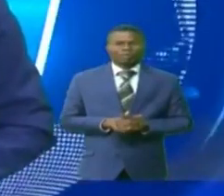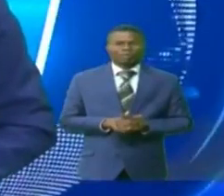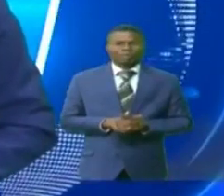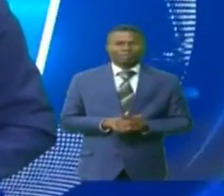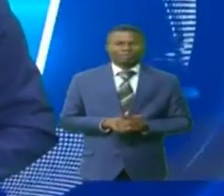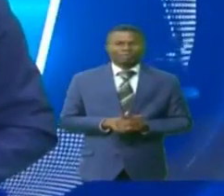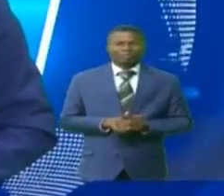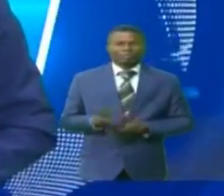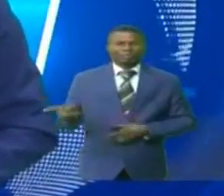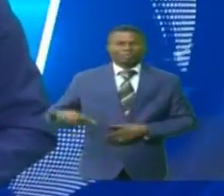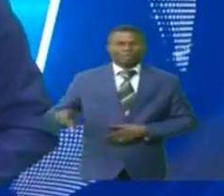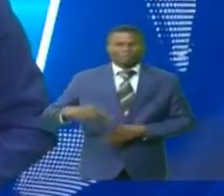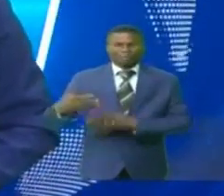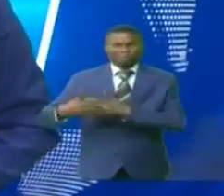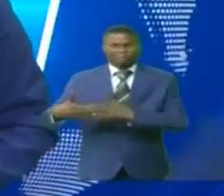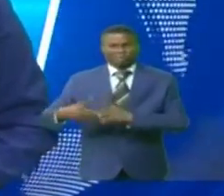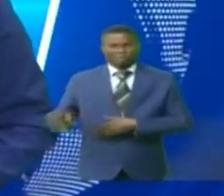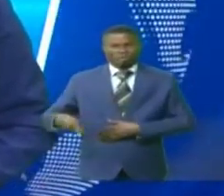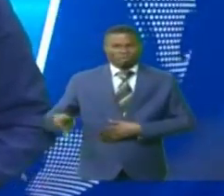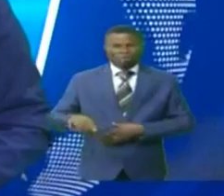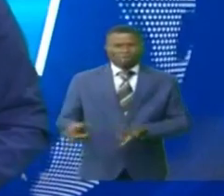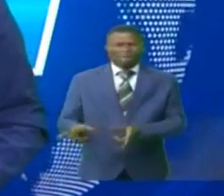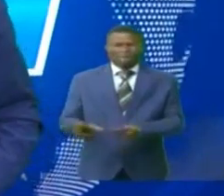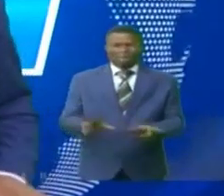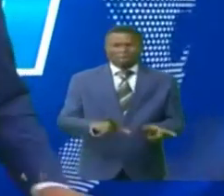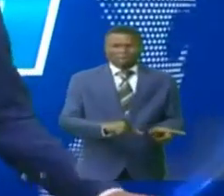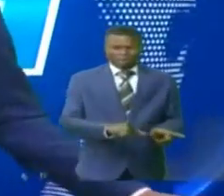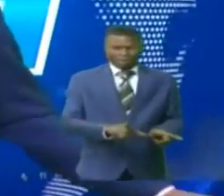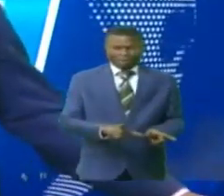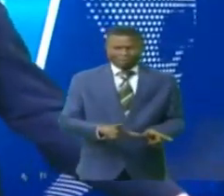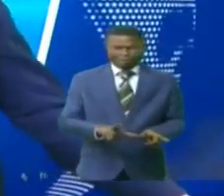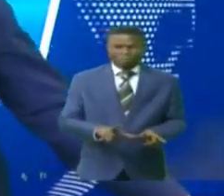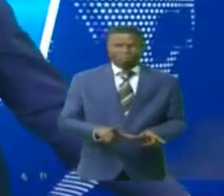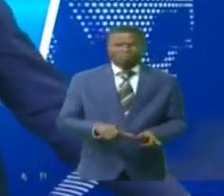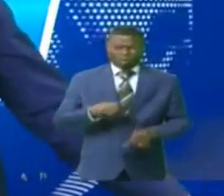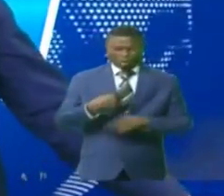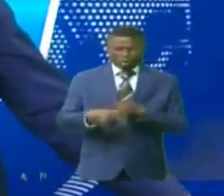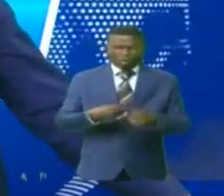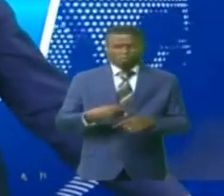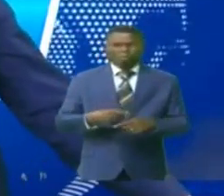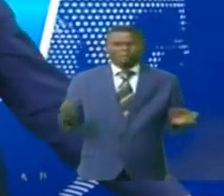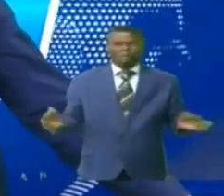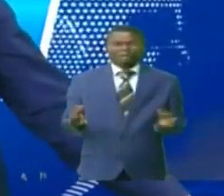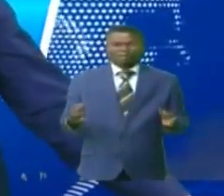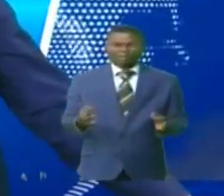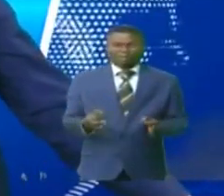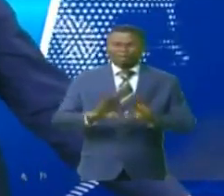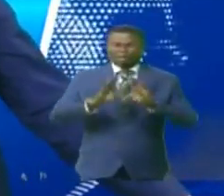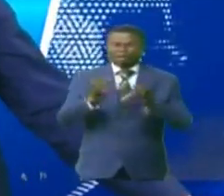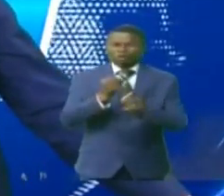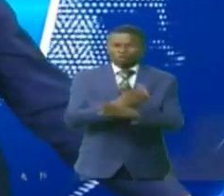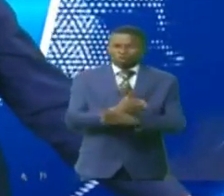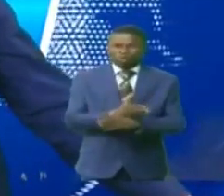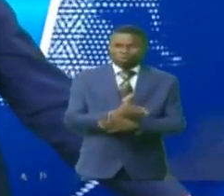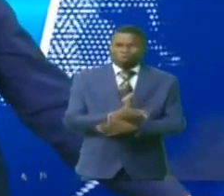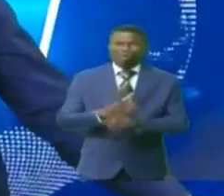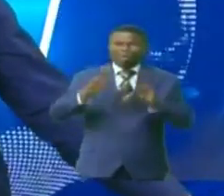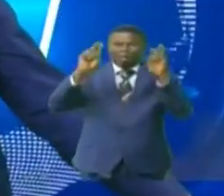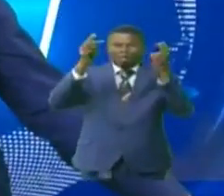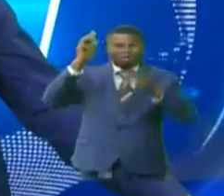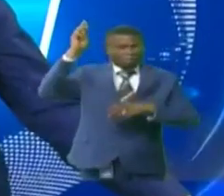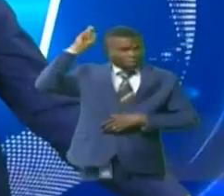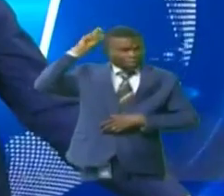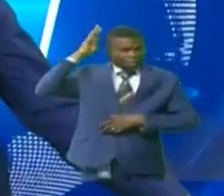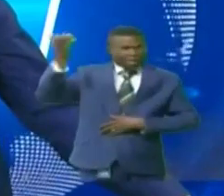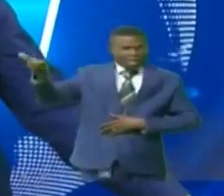Et la province voisine, la province du Lualaba, porte déjà ses habits de la fête. Le décor est déjà planté dans la ville de Kolwezi pour